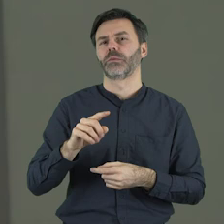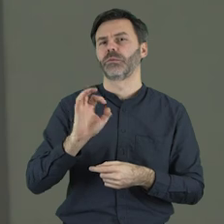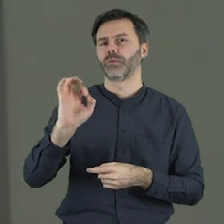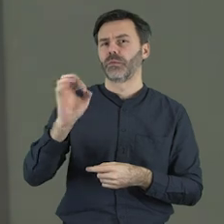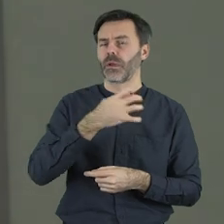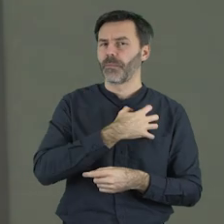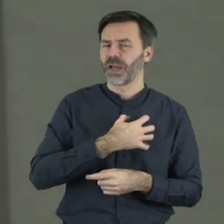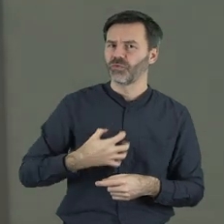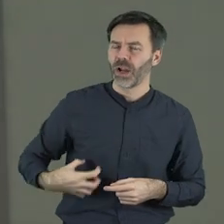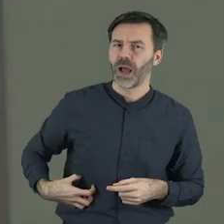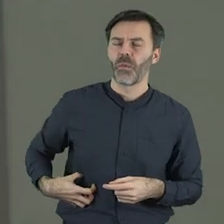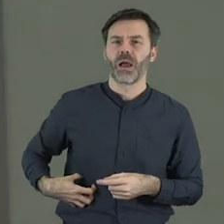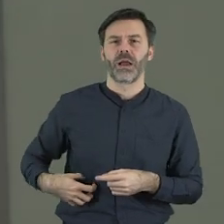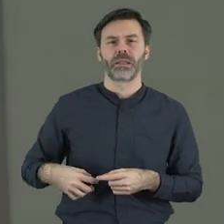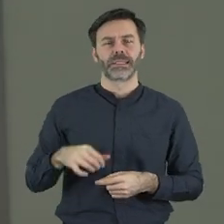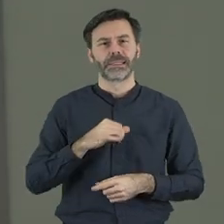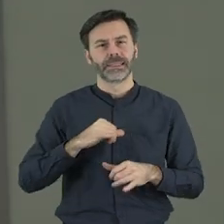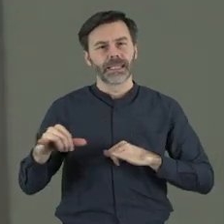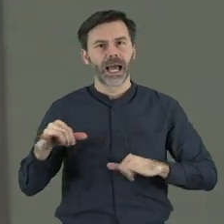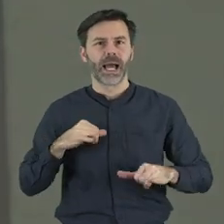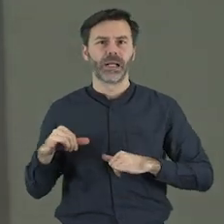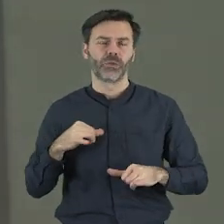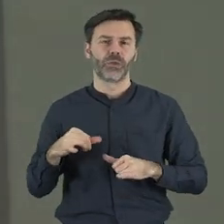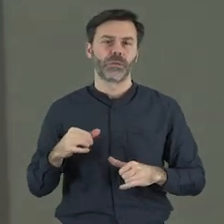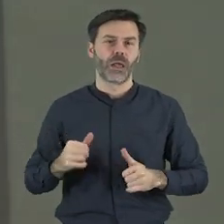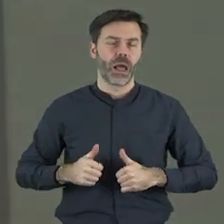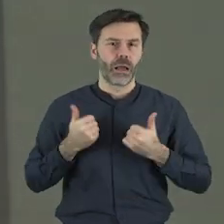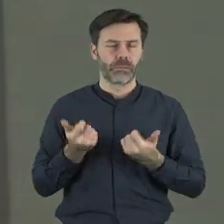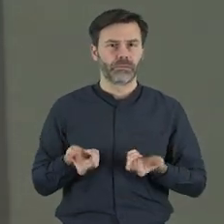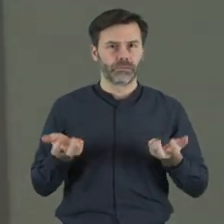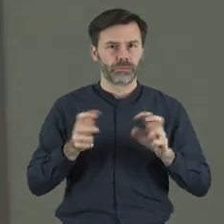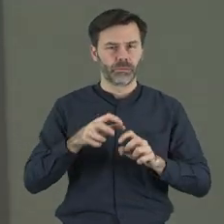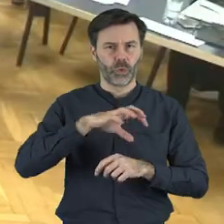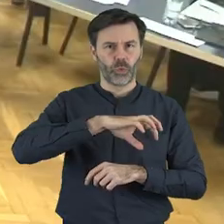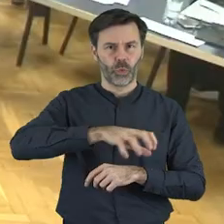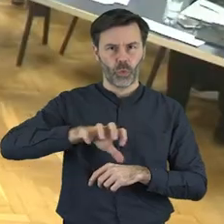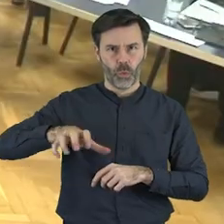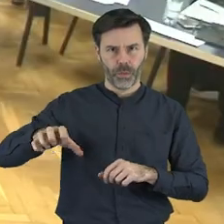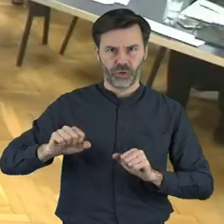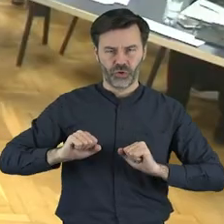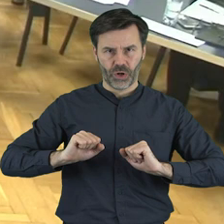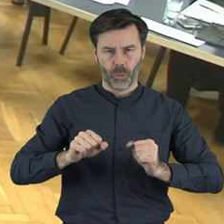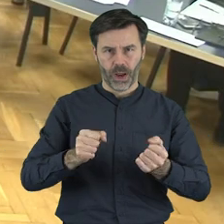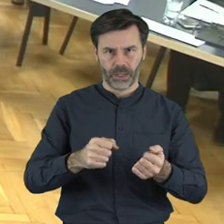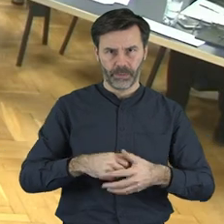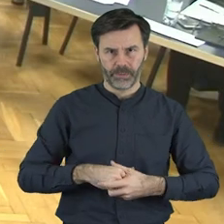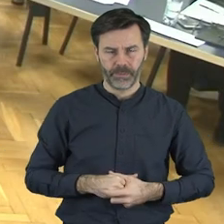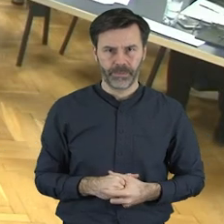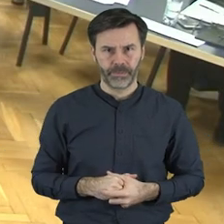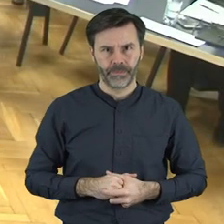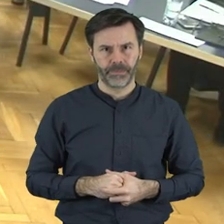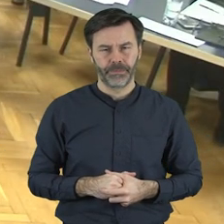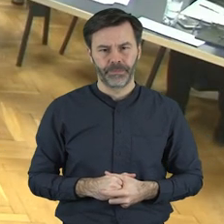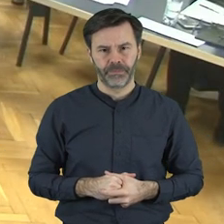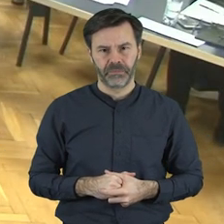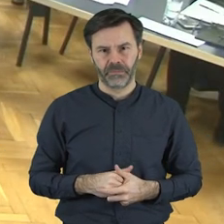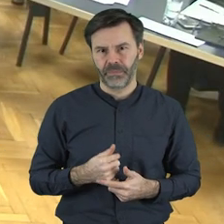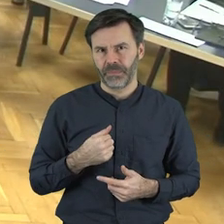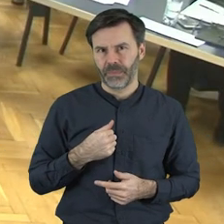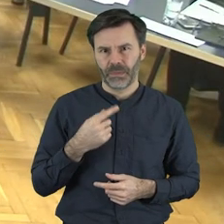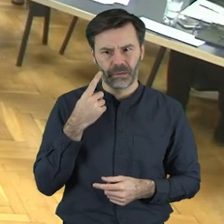działań. Ja na pierwszy rzut oka, szczerze mówiąc, nie jestem w stanie w to uwierzyć, bo to byłby naprawdę skandal. Natomiast dlatego